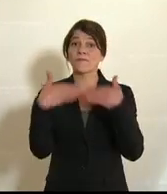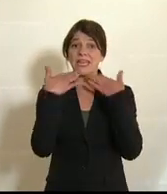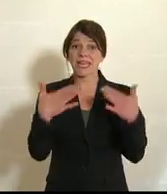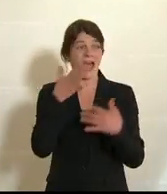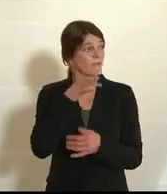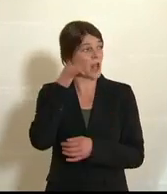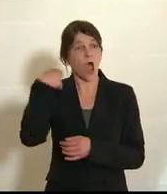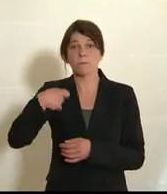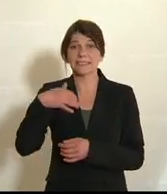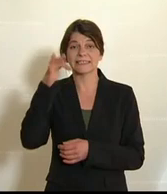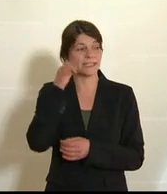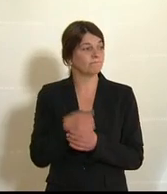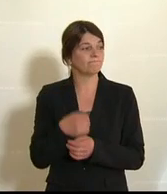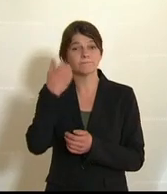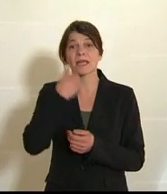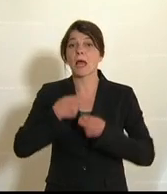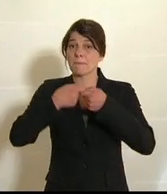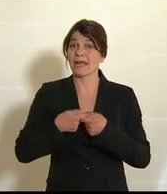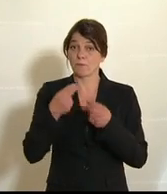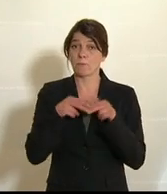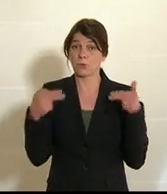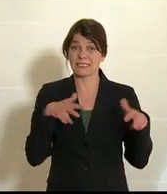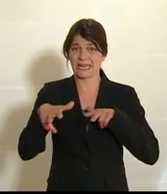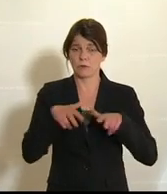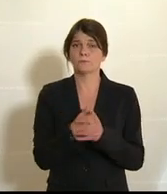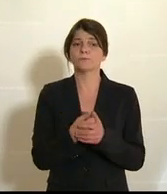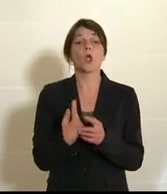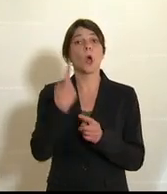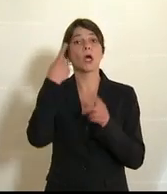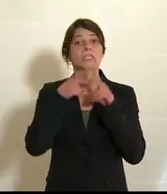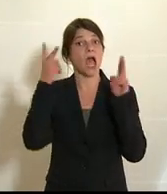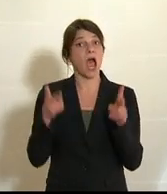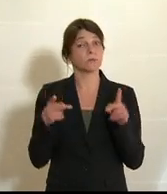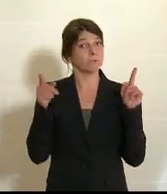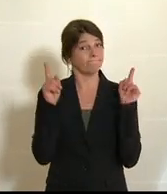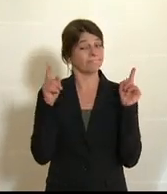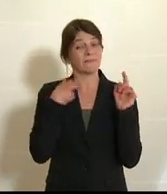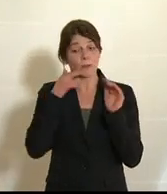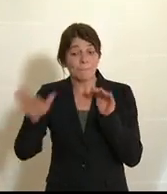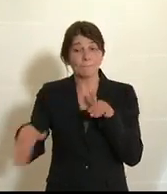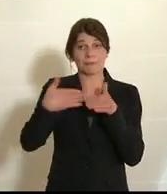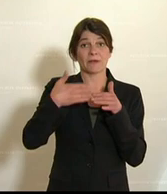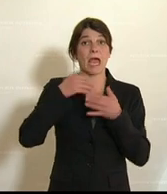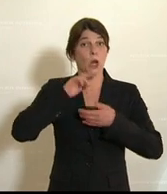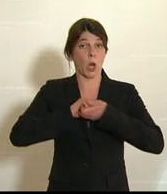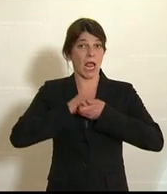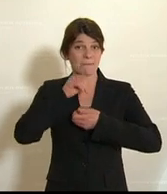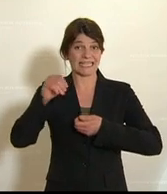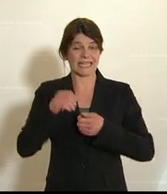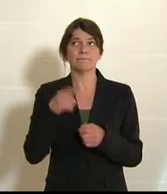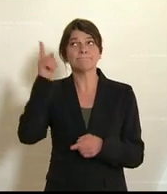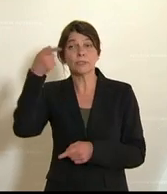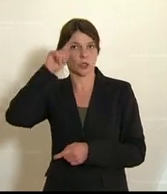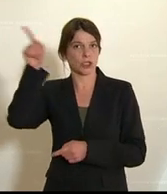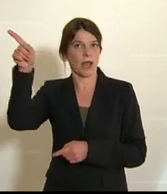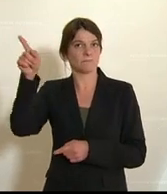Frau Präsidentin, sehr geehrte Mitglieder der Bundesregierung. Hohes Haus, im Übrigen eine Ergänzung zum Kollegen Matznetter. Die Deutschen haben im Gegensatz zu